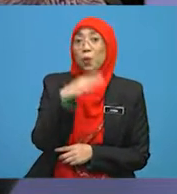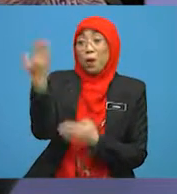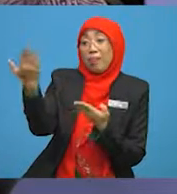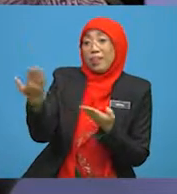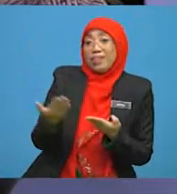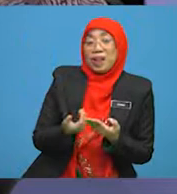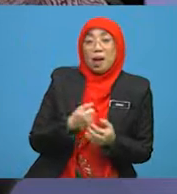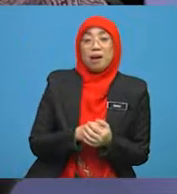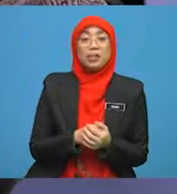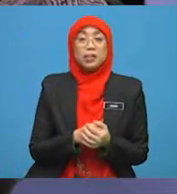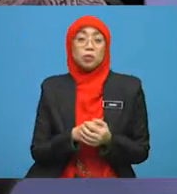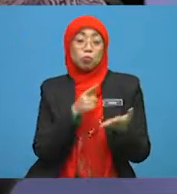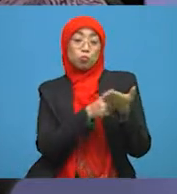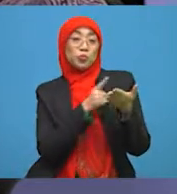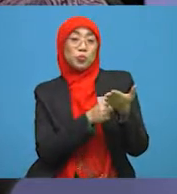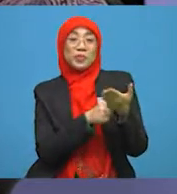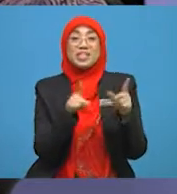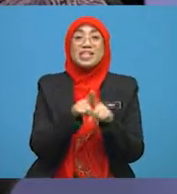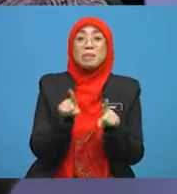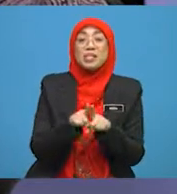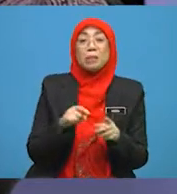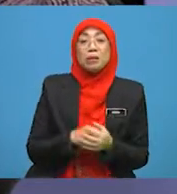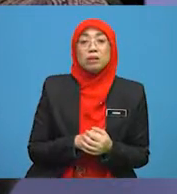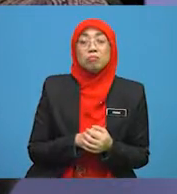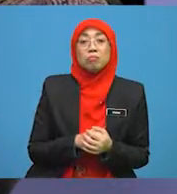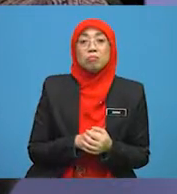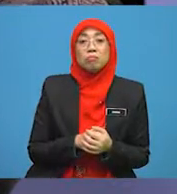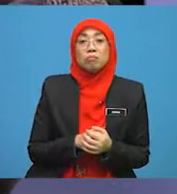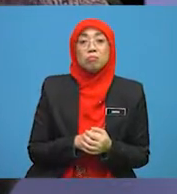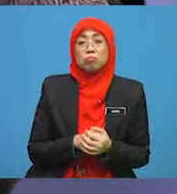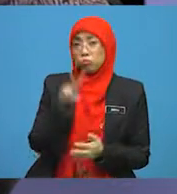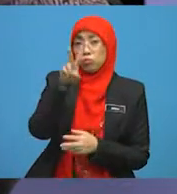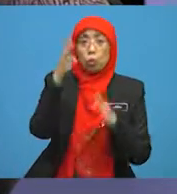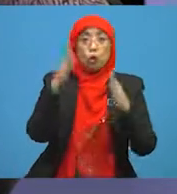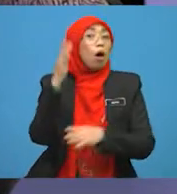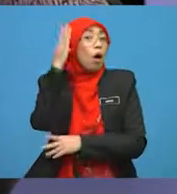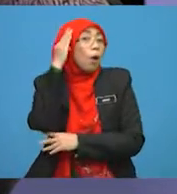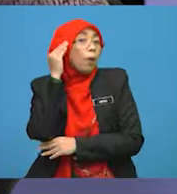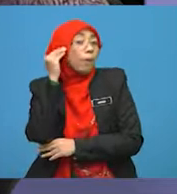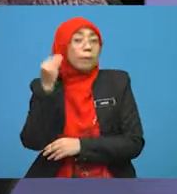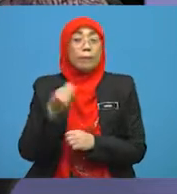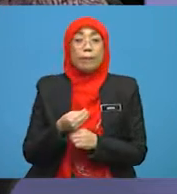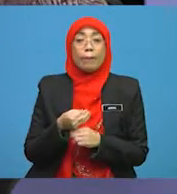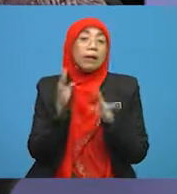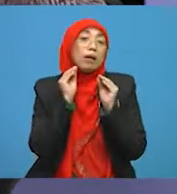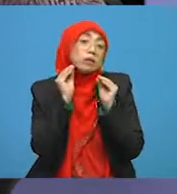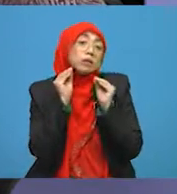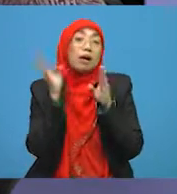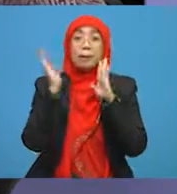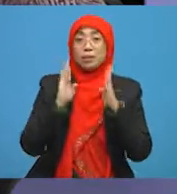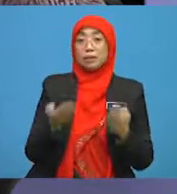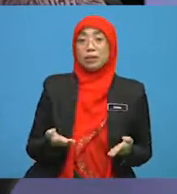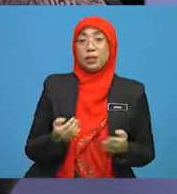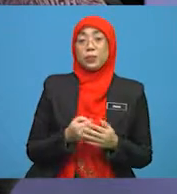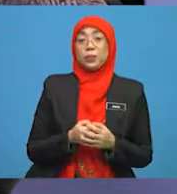ini, bersama-sama cikgu, dua orang guru yang sangat berpengalaman dalam mengajarkan Bahasa Melayu